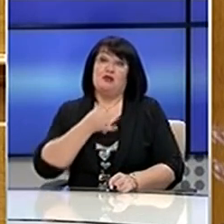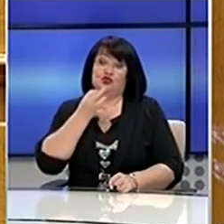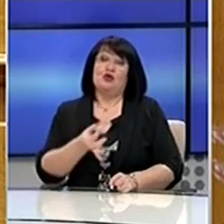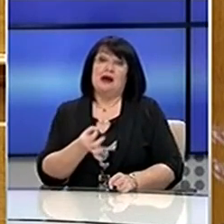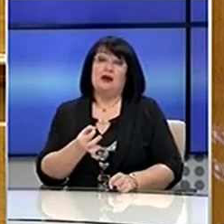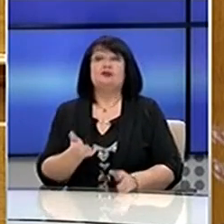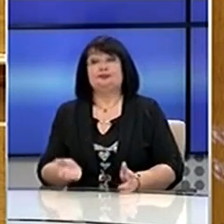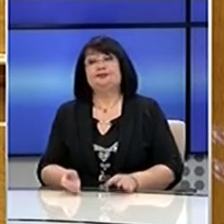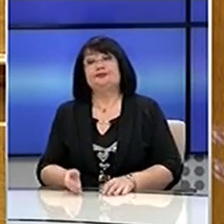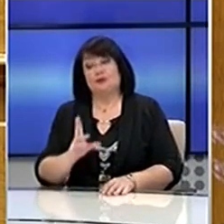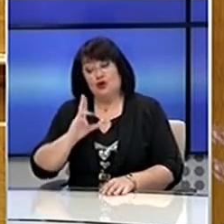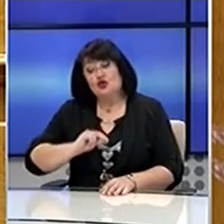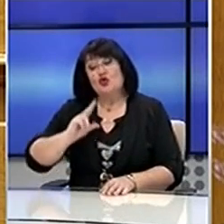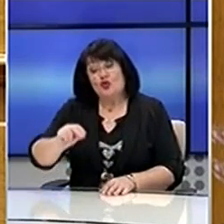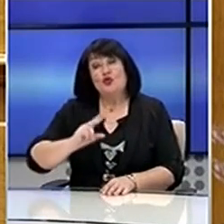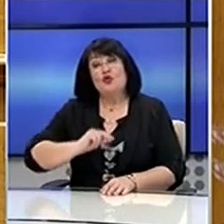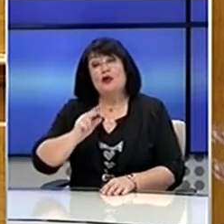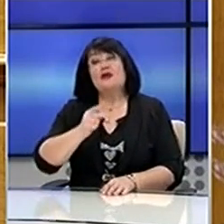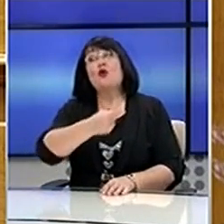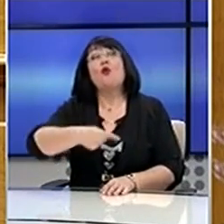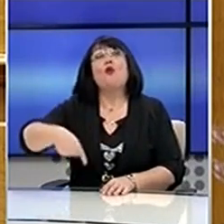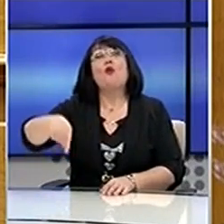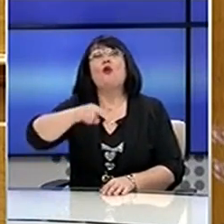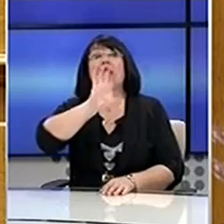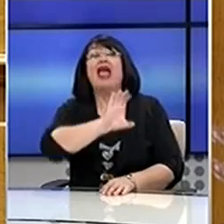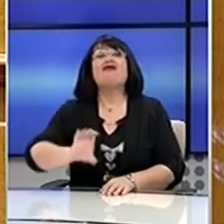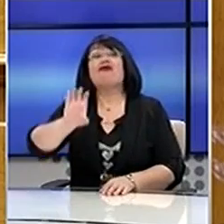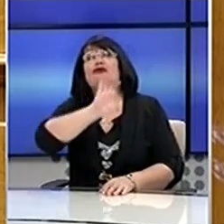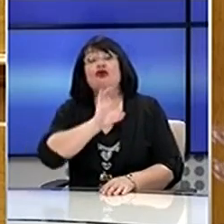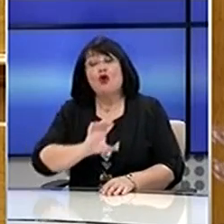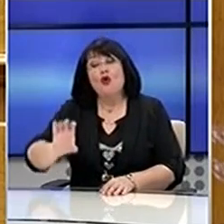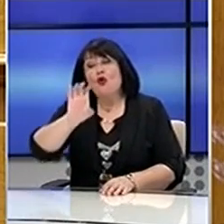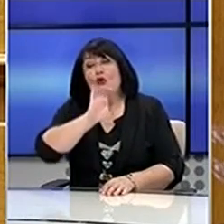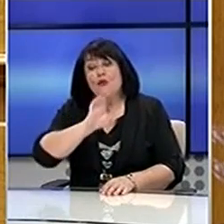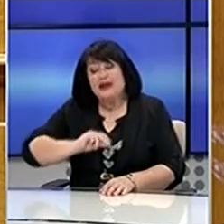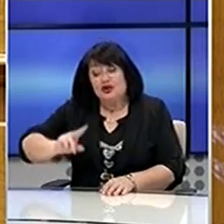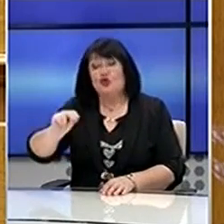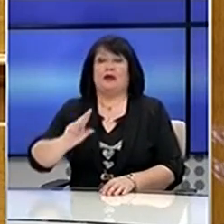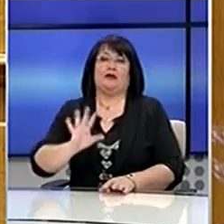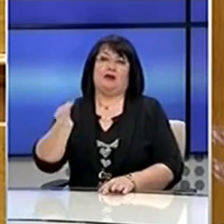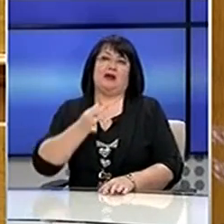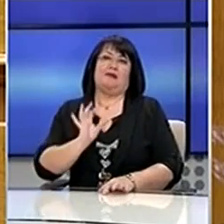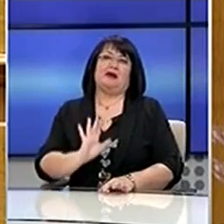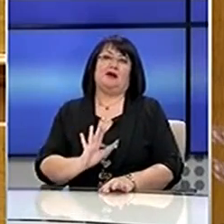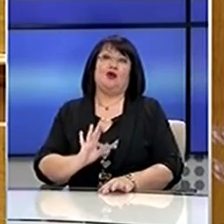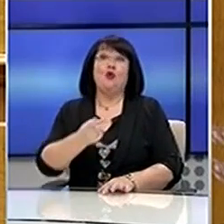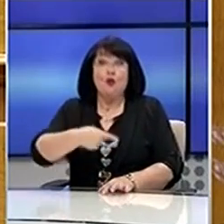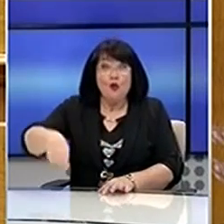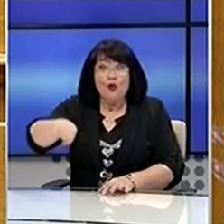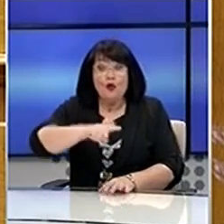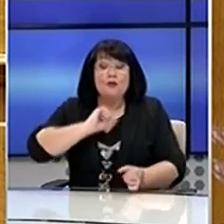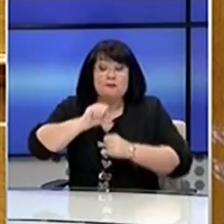ίδια διαπίστωση κατέληξαν και όλες, ανεξαιρέτως, οι ευρωπαϊκές χώρες.